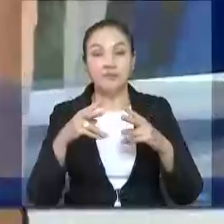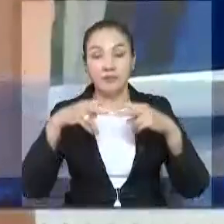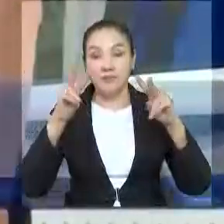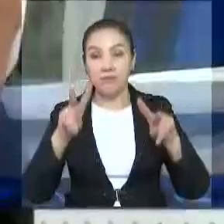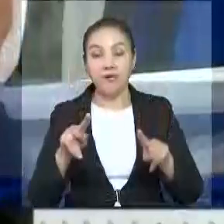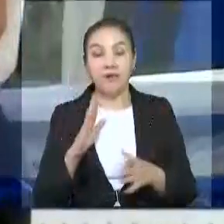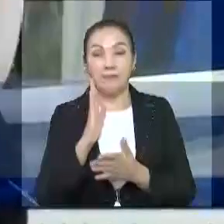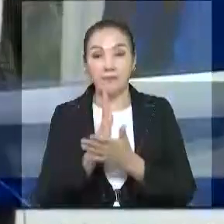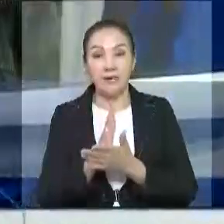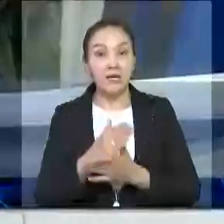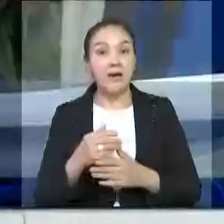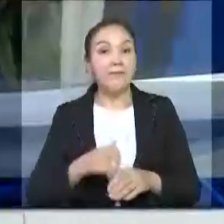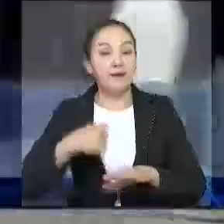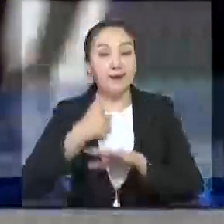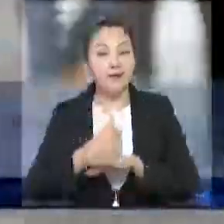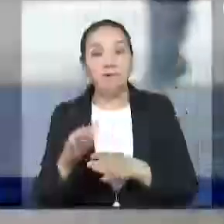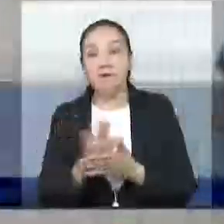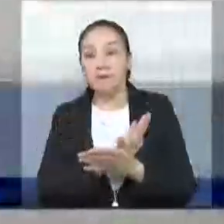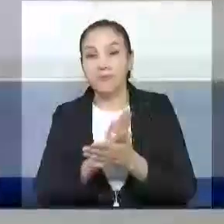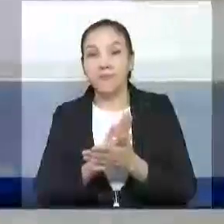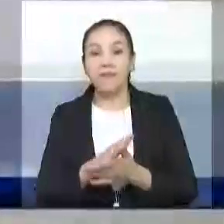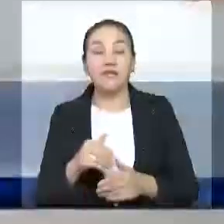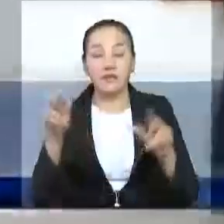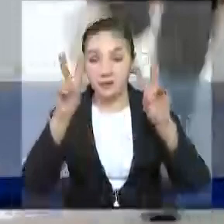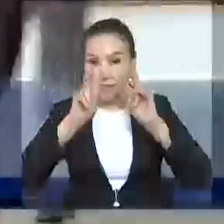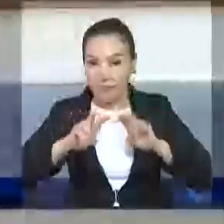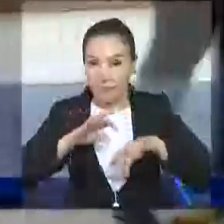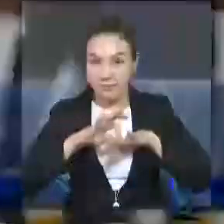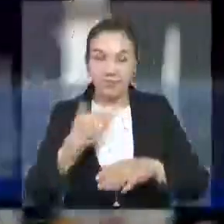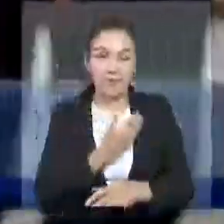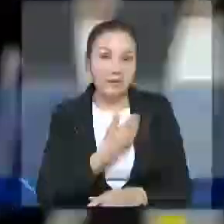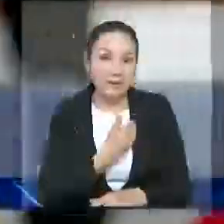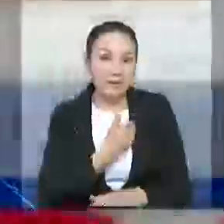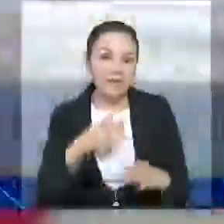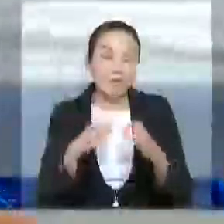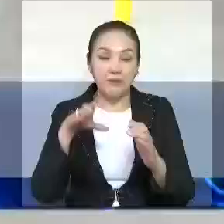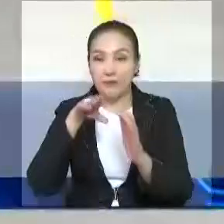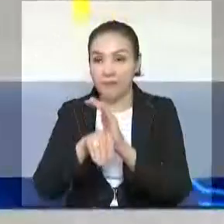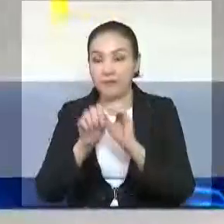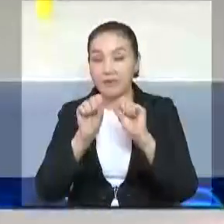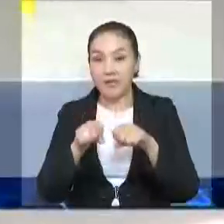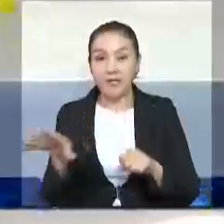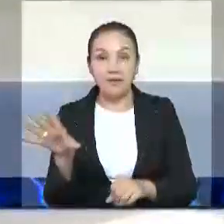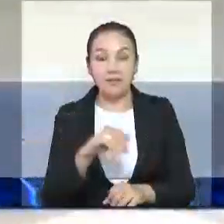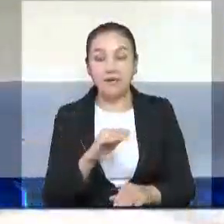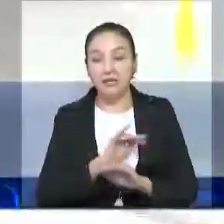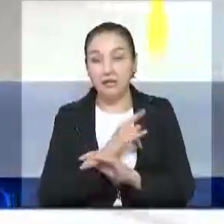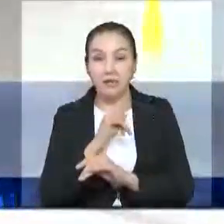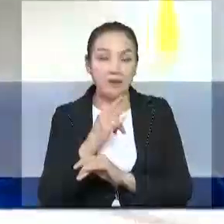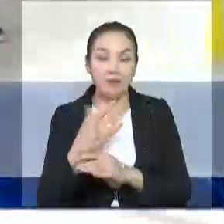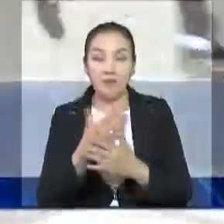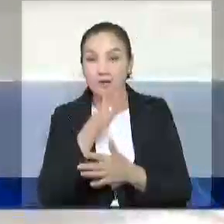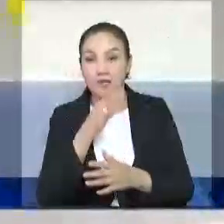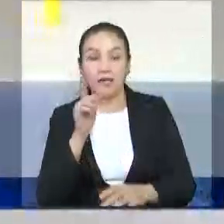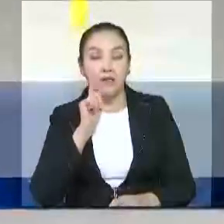ұйымдастырылады. Бастысы тегін. Кез келген бүлдіршін арнайы тексерістерден өтіп, қалаған уақытында топқа қосыла алады. Мұның бәрі кішкентай балдырғандардың